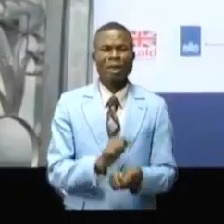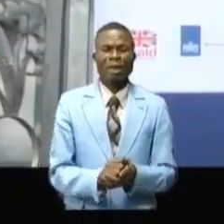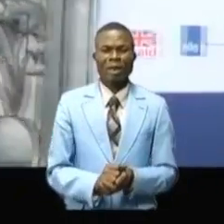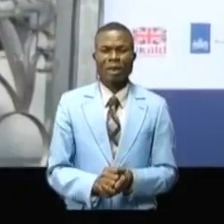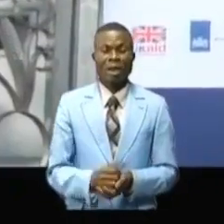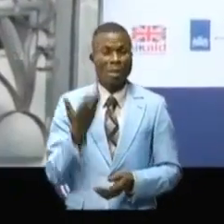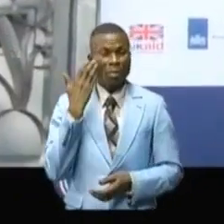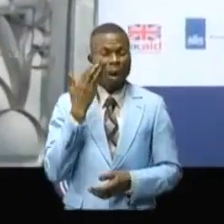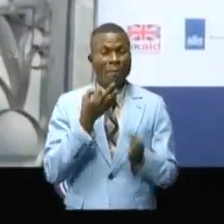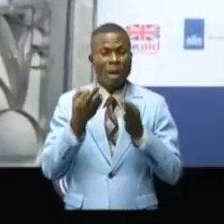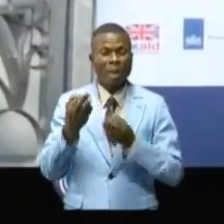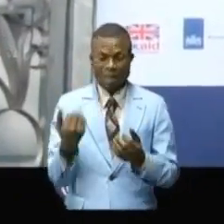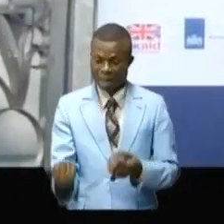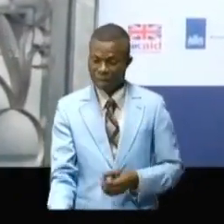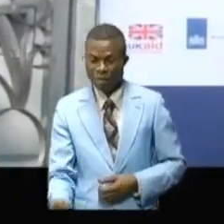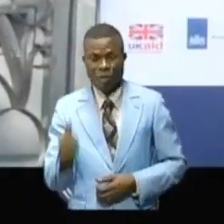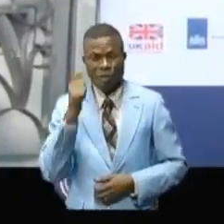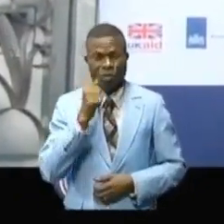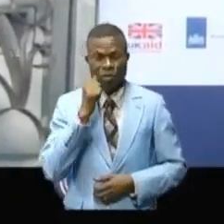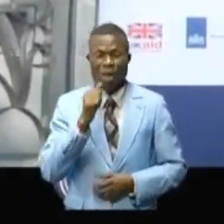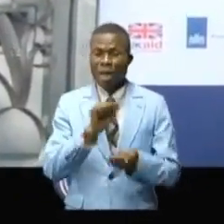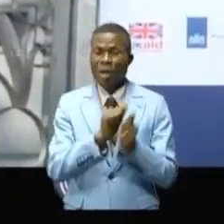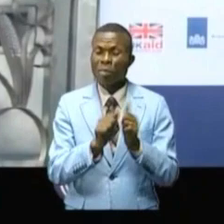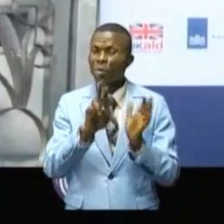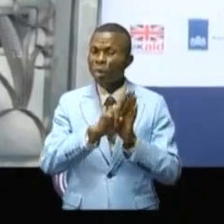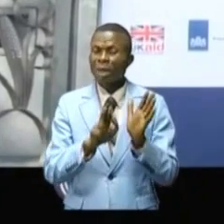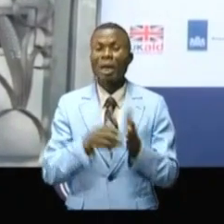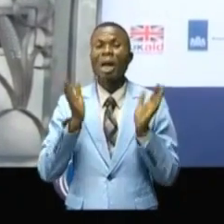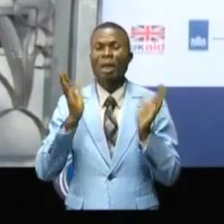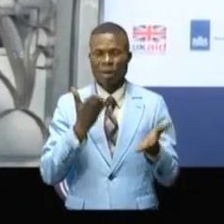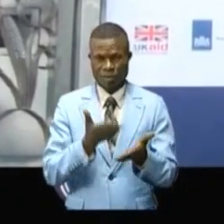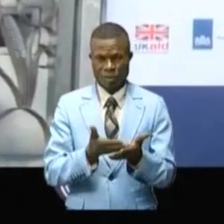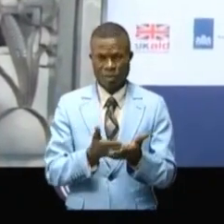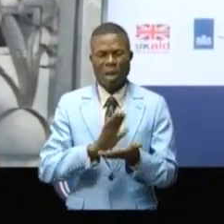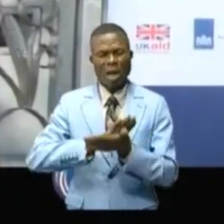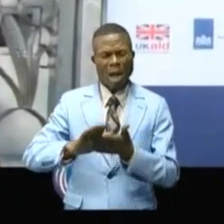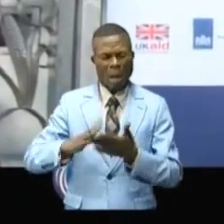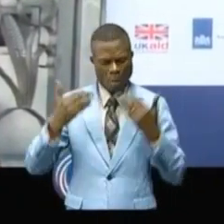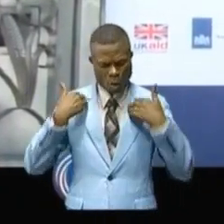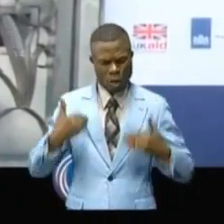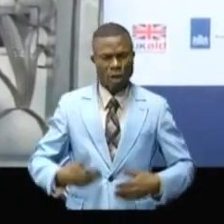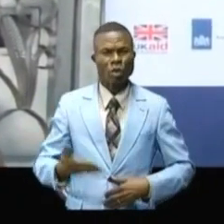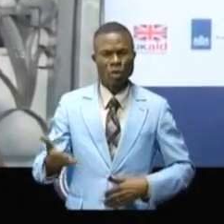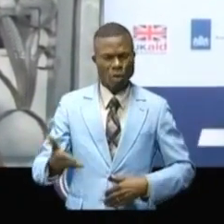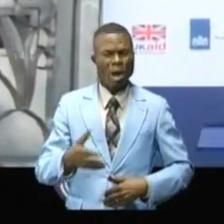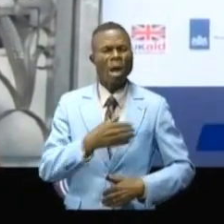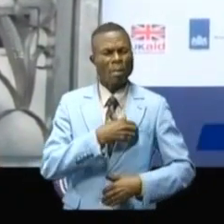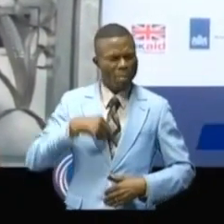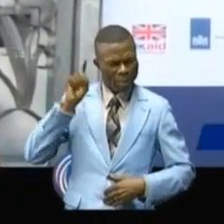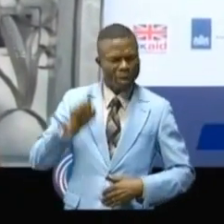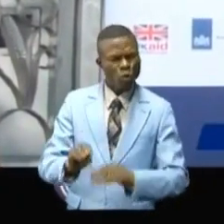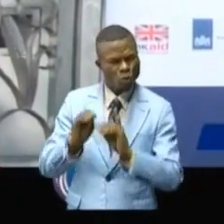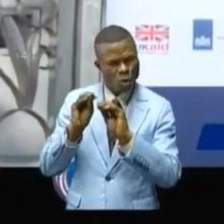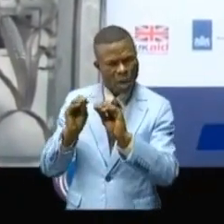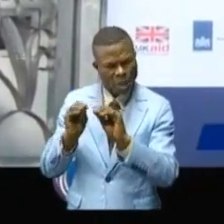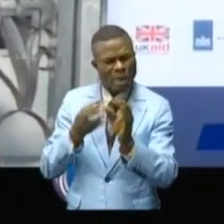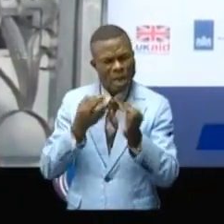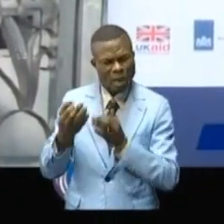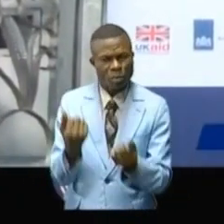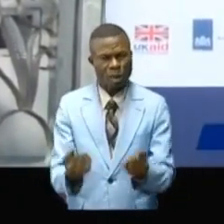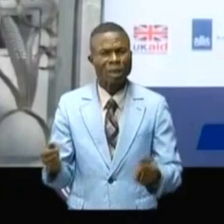La femme a droit à pouvoir passer ces moments-là de l'hygiène menstruelle avec dignité et puis